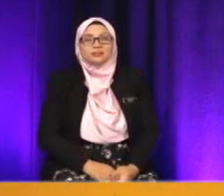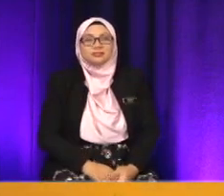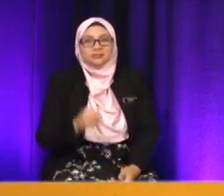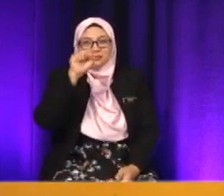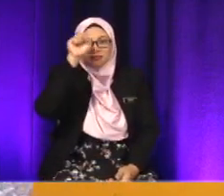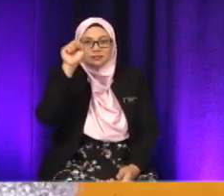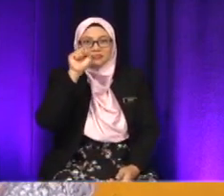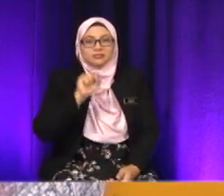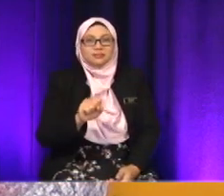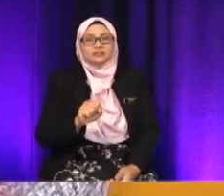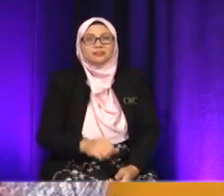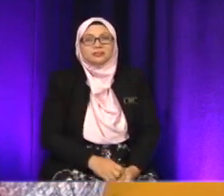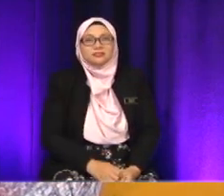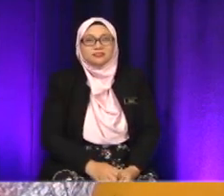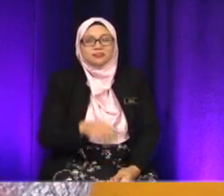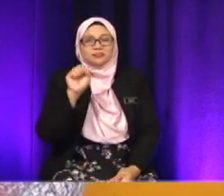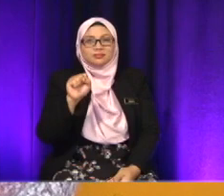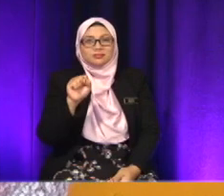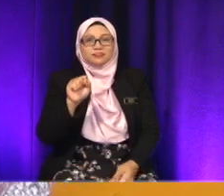cukup bagi satu Jawa